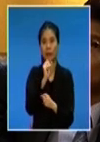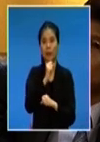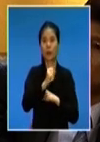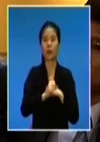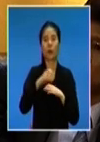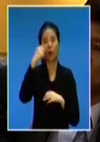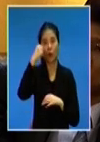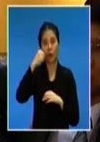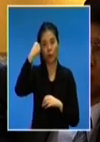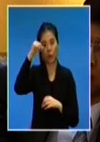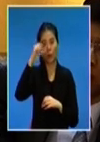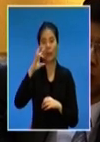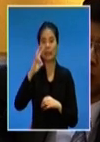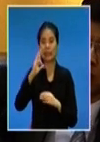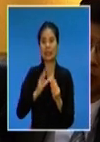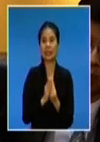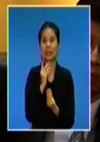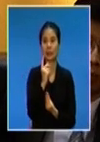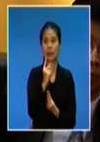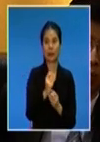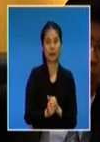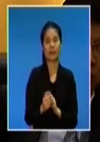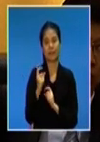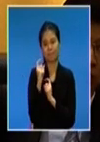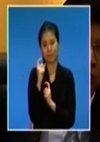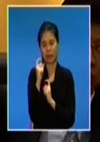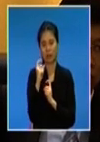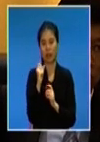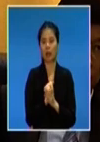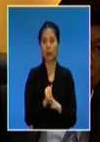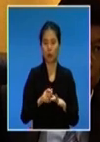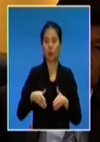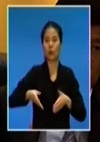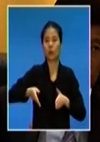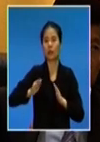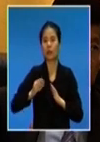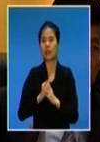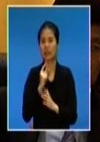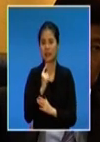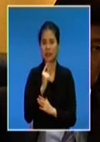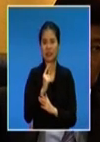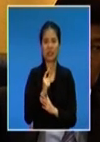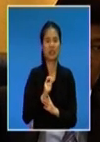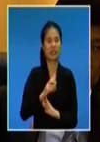องถิ่นเนี่ยปักป้ายว่านี่คือเขตตรวจจับความเร็วนะคือจริงบ้างหลอกบ้างมันเป็นเหมือน